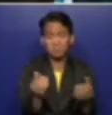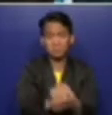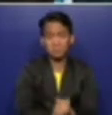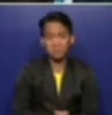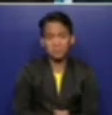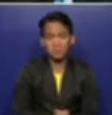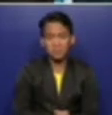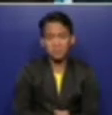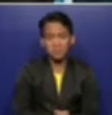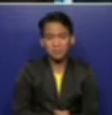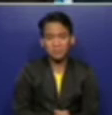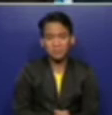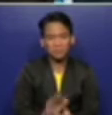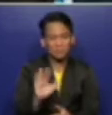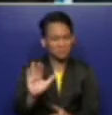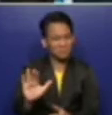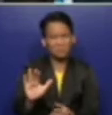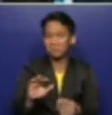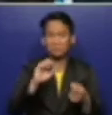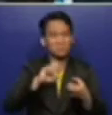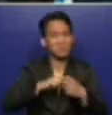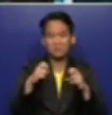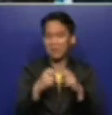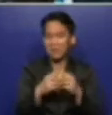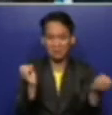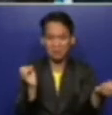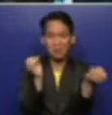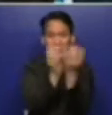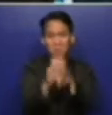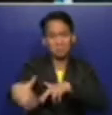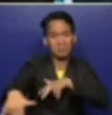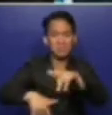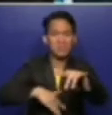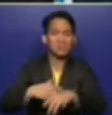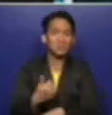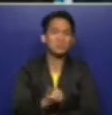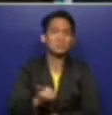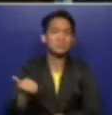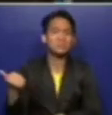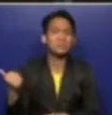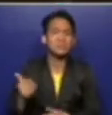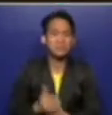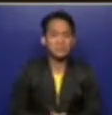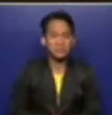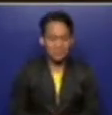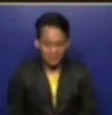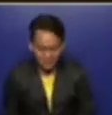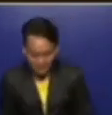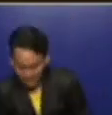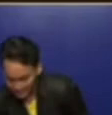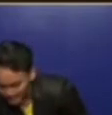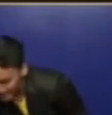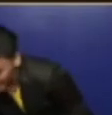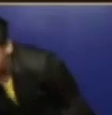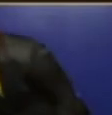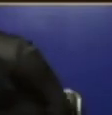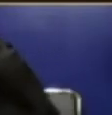กระทบต่อสิทธิเสรีภาพของบุคคลอื่นด้วยครับขอบคุณครับ เชิญคุณหมอชนน่าน